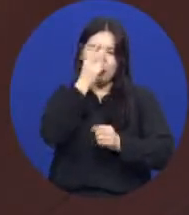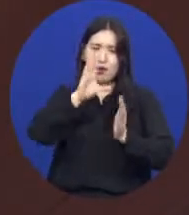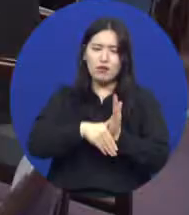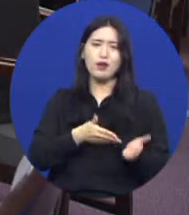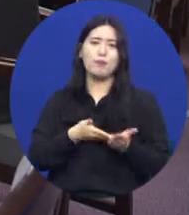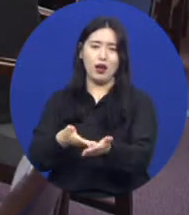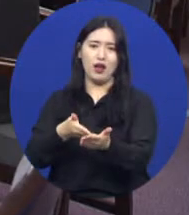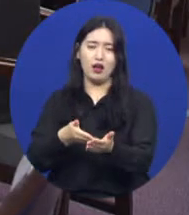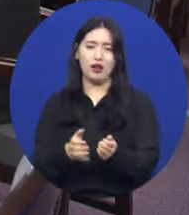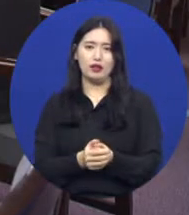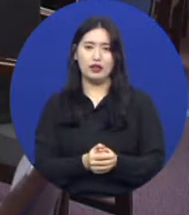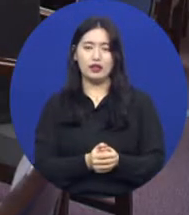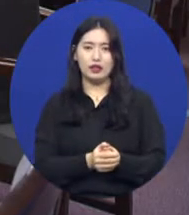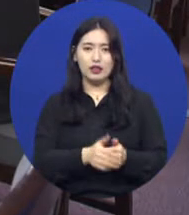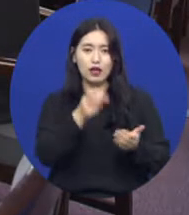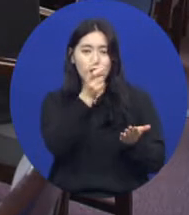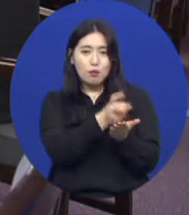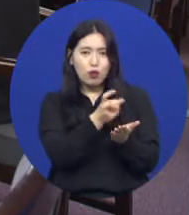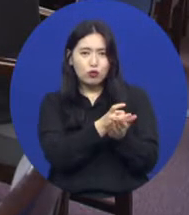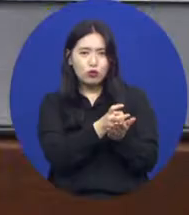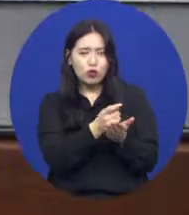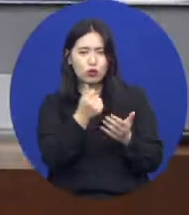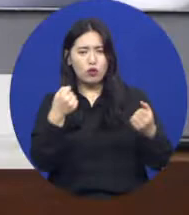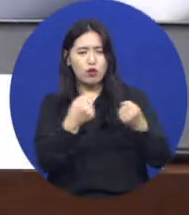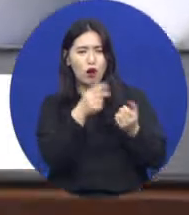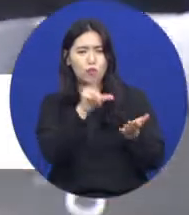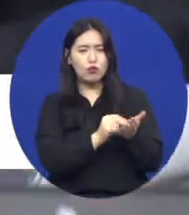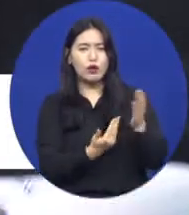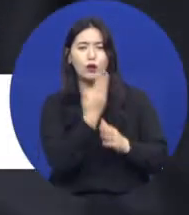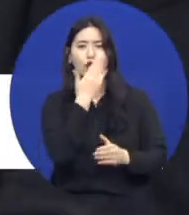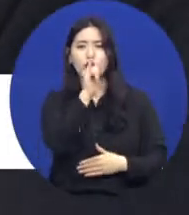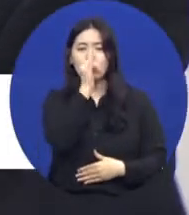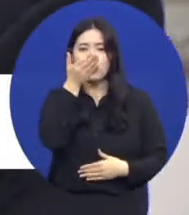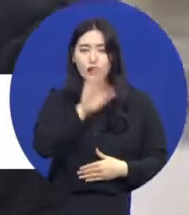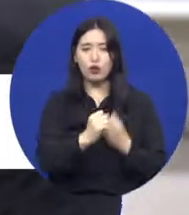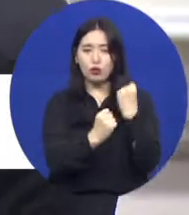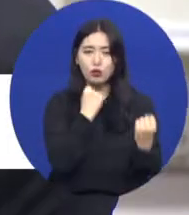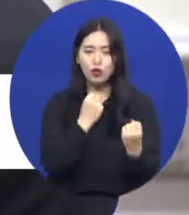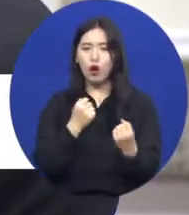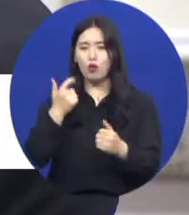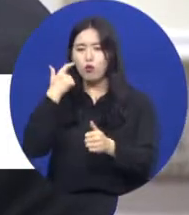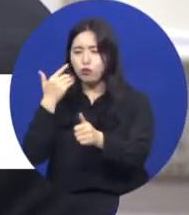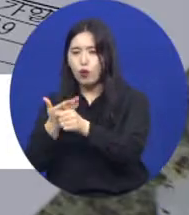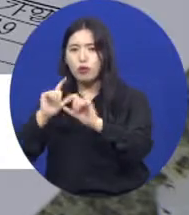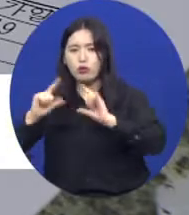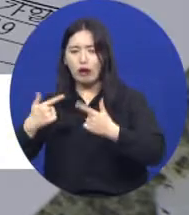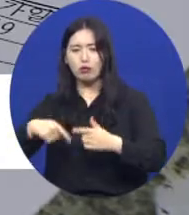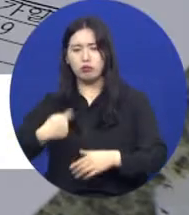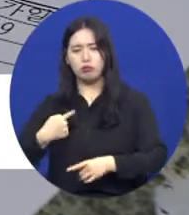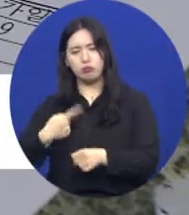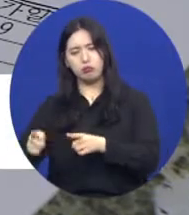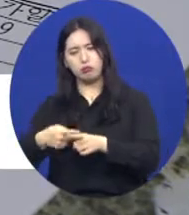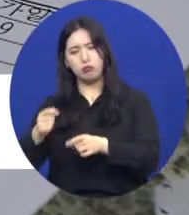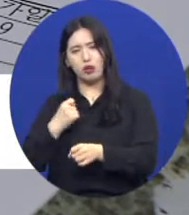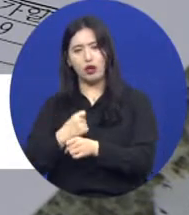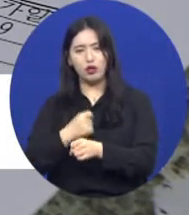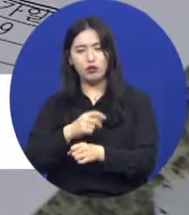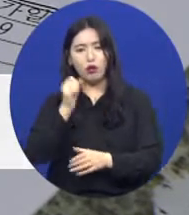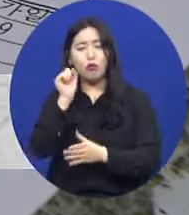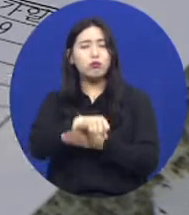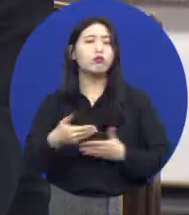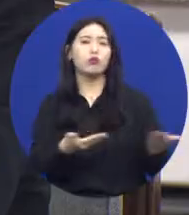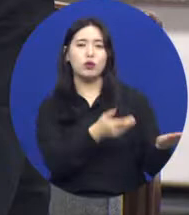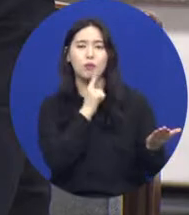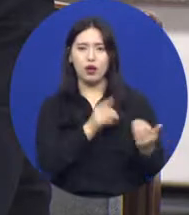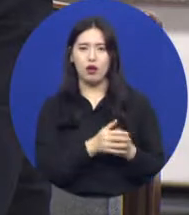나왔습니다. 법률적으로 다툼의 여지가 있음에도 제주도가 자문을 받지 않고 자체적으로 판단해 공사 허가를 내줬다는